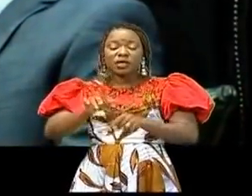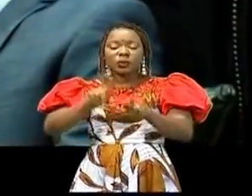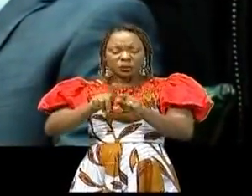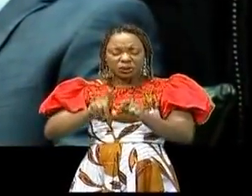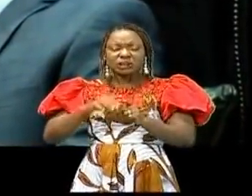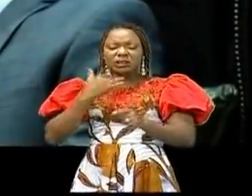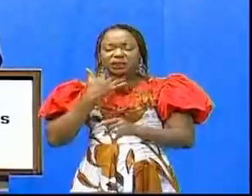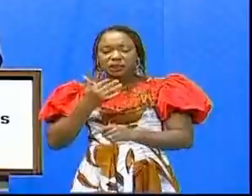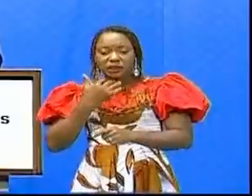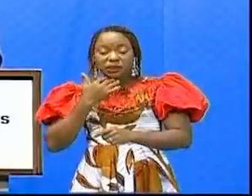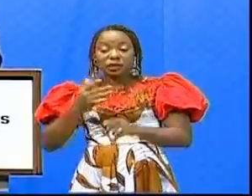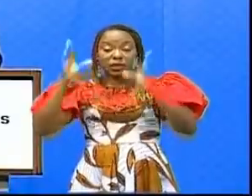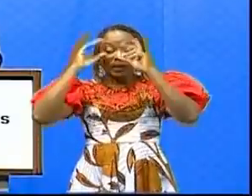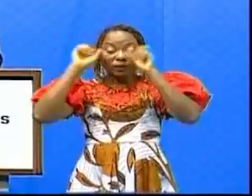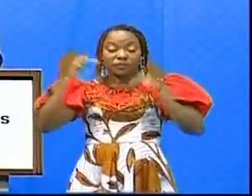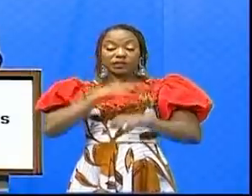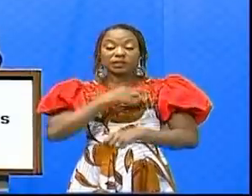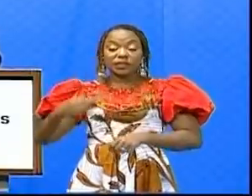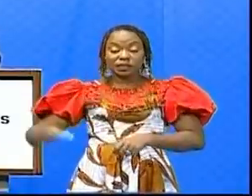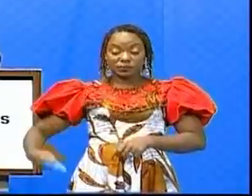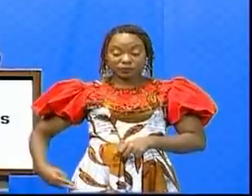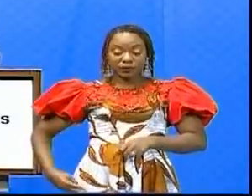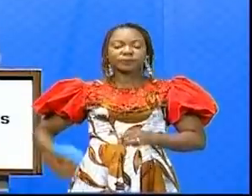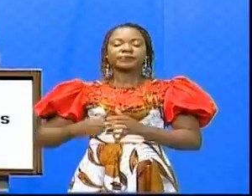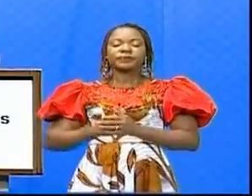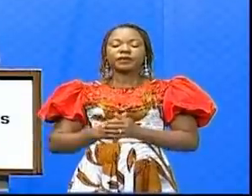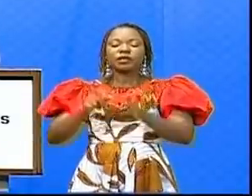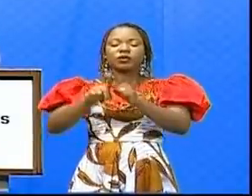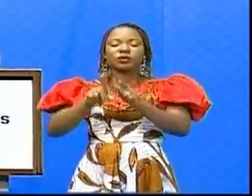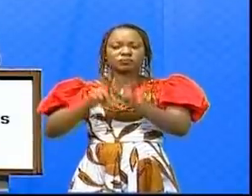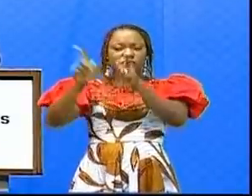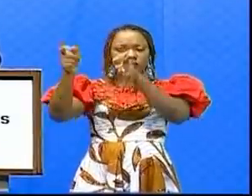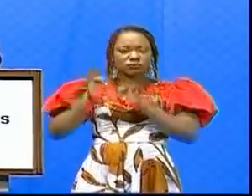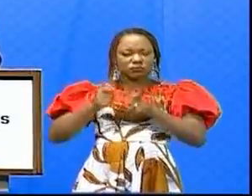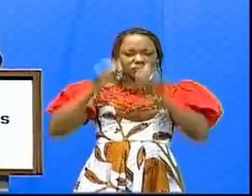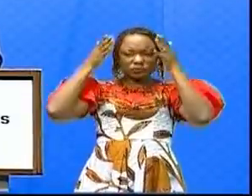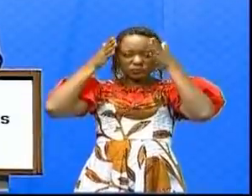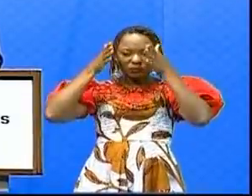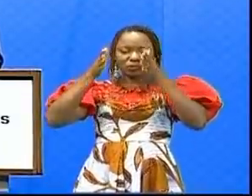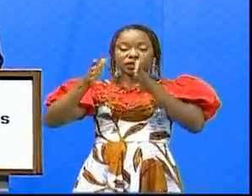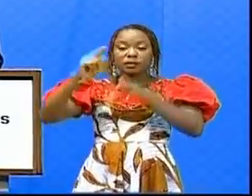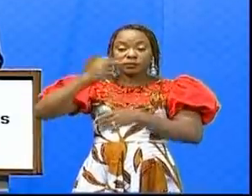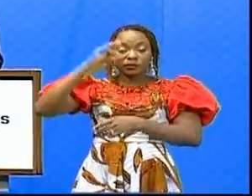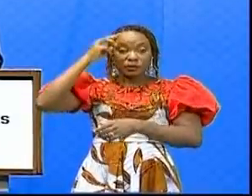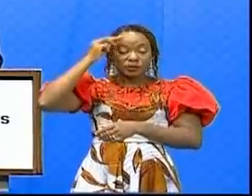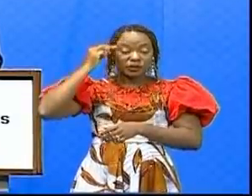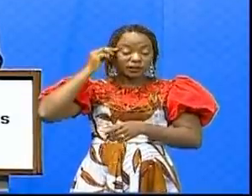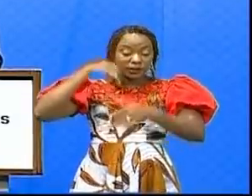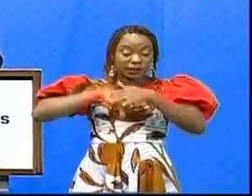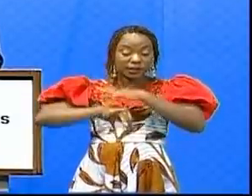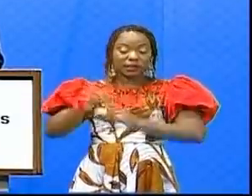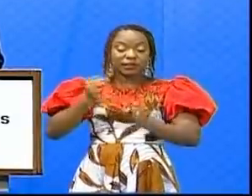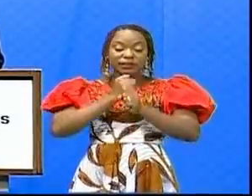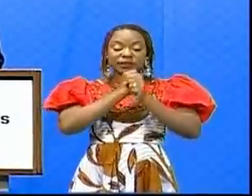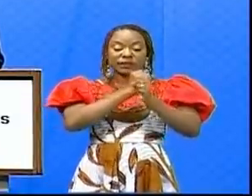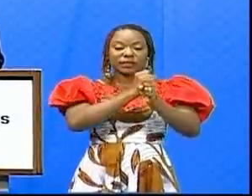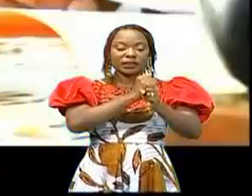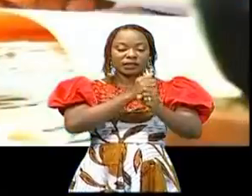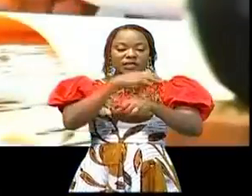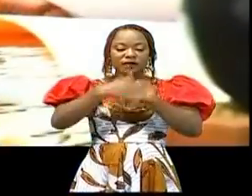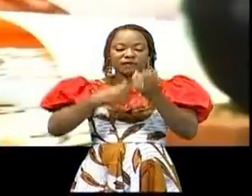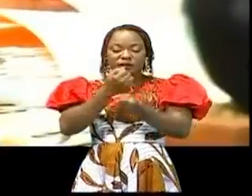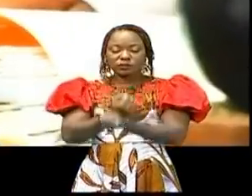émiettement. Le président de la République a attiré l'attention du vice-premier ministre, ministre de l'Intérieur, Sécurité, Affaires